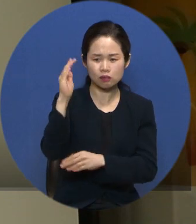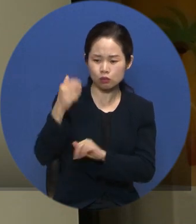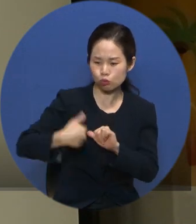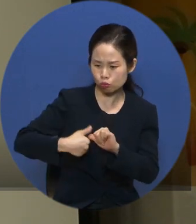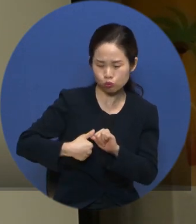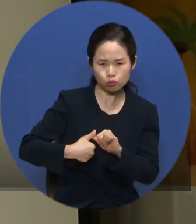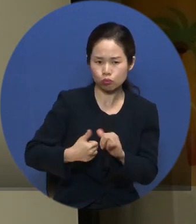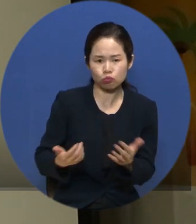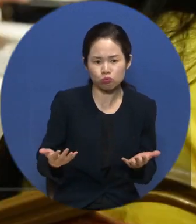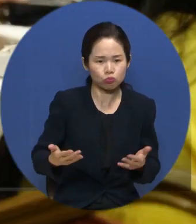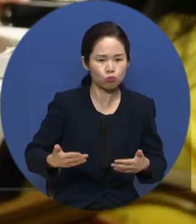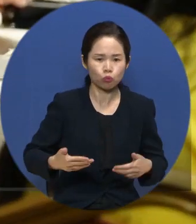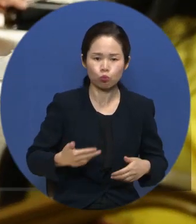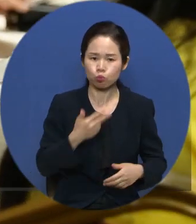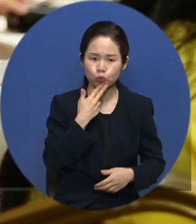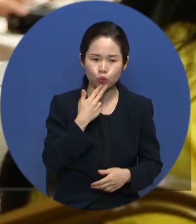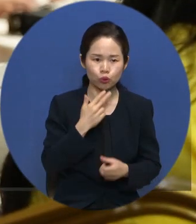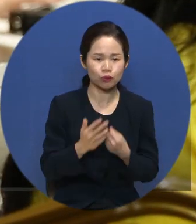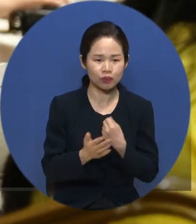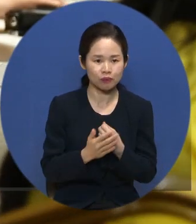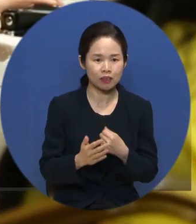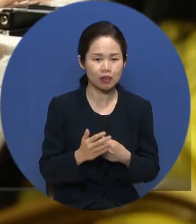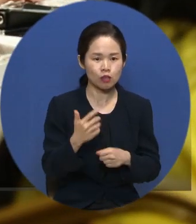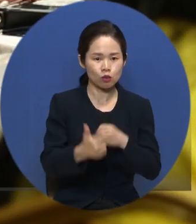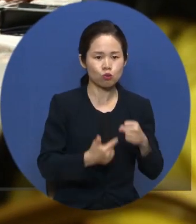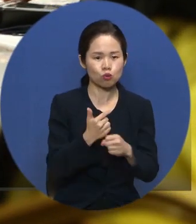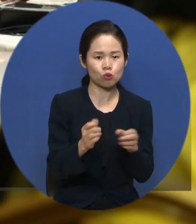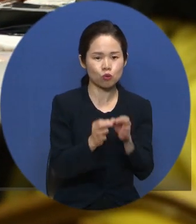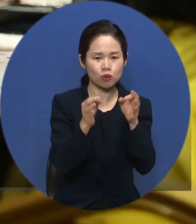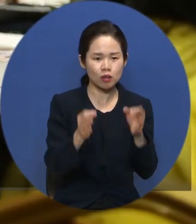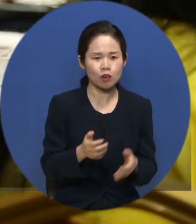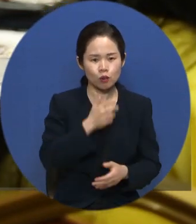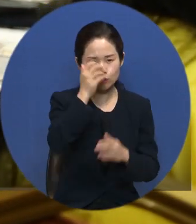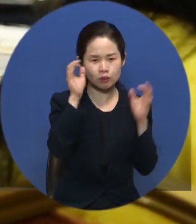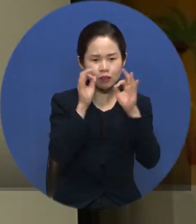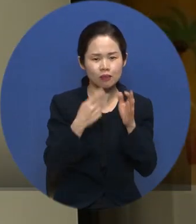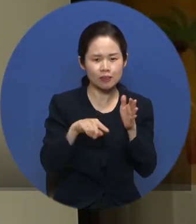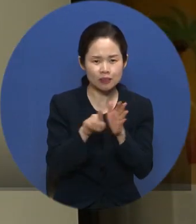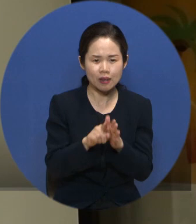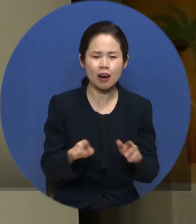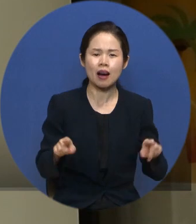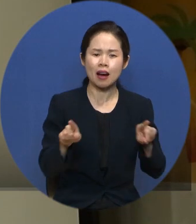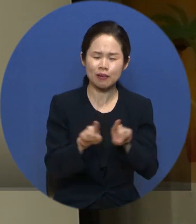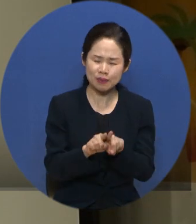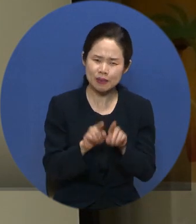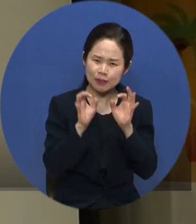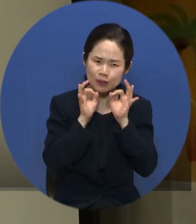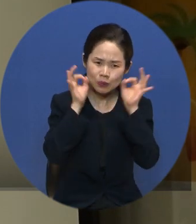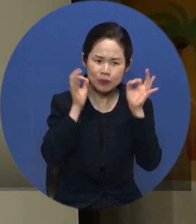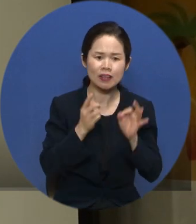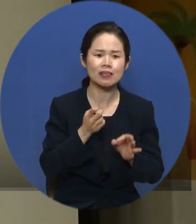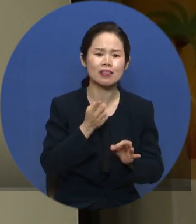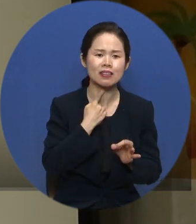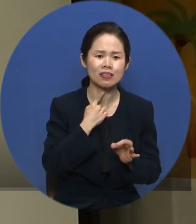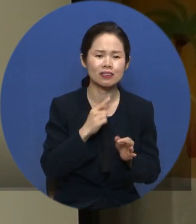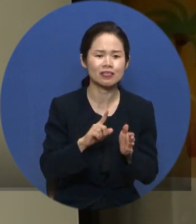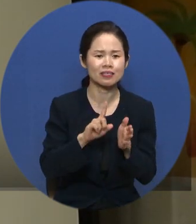때문입니다. 6년 동안 꿈을 찾기 위해서 함께 다녀온 이 시간들이 오늘도 또 시작된다는 사실입니다.